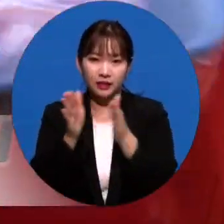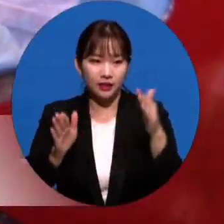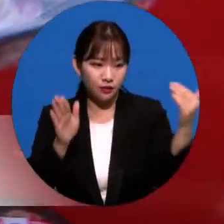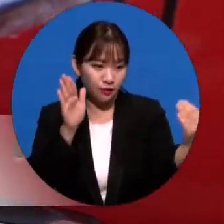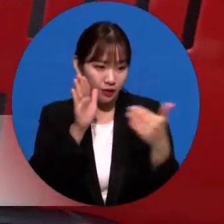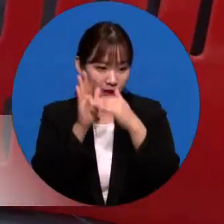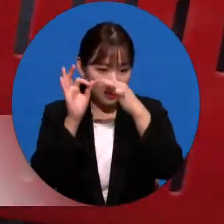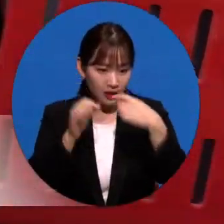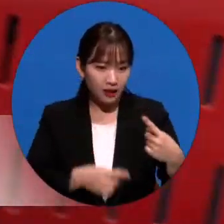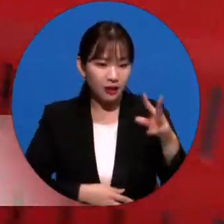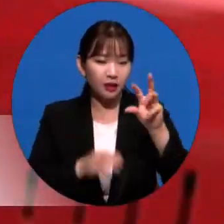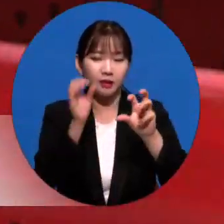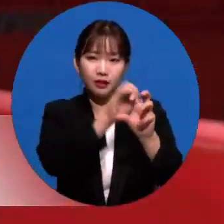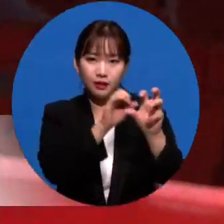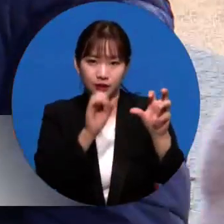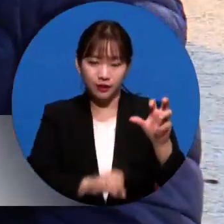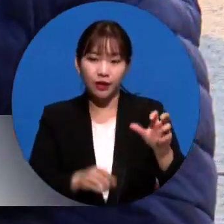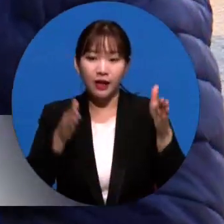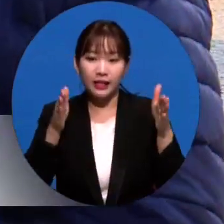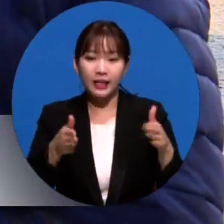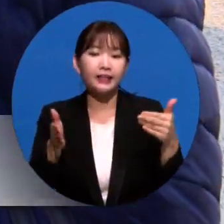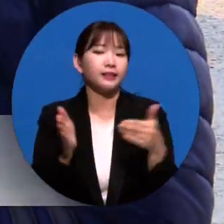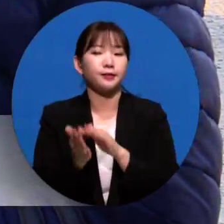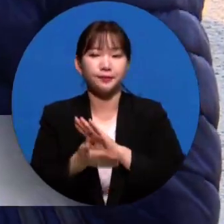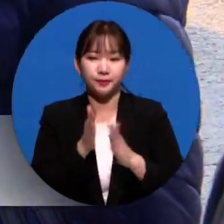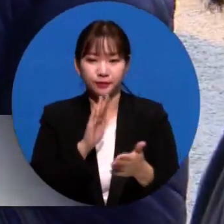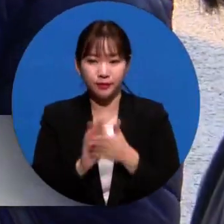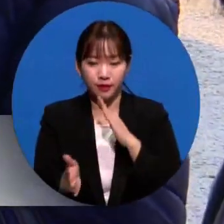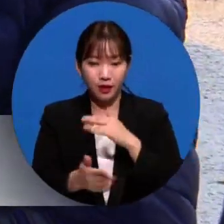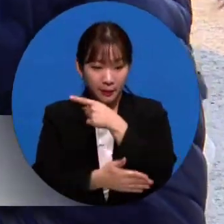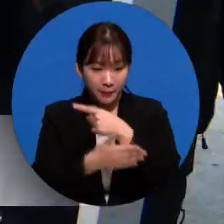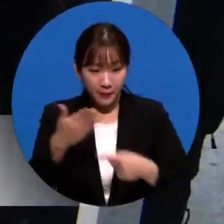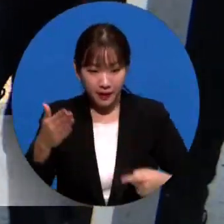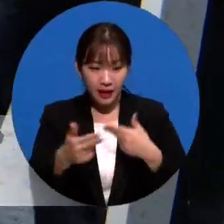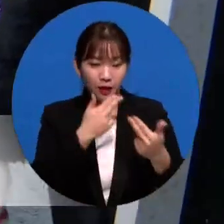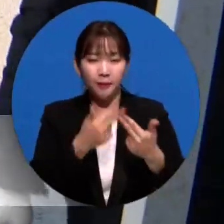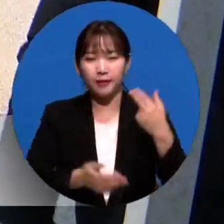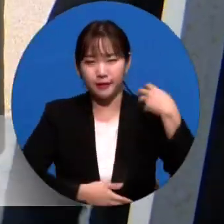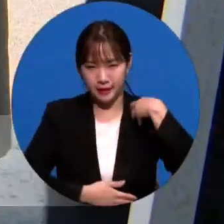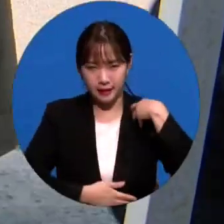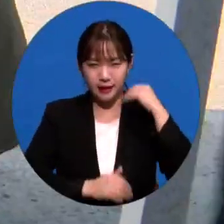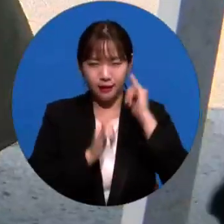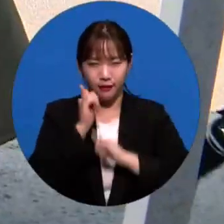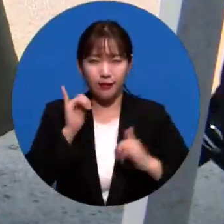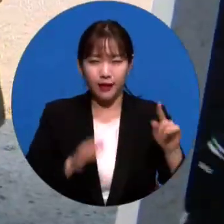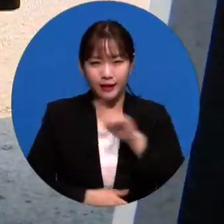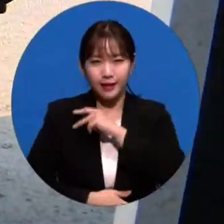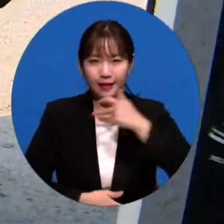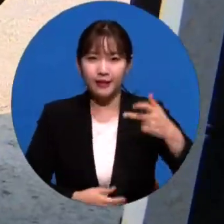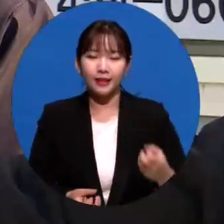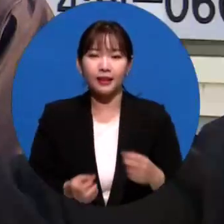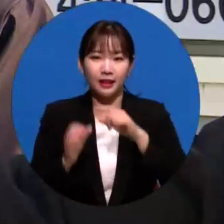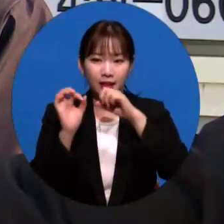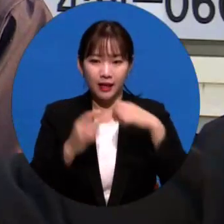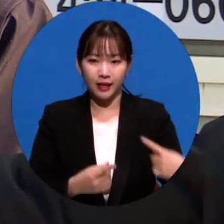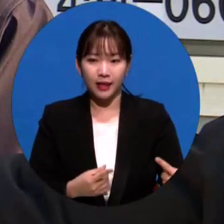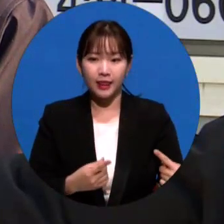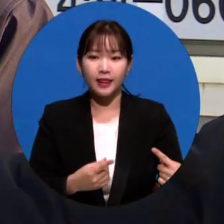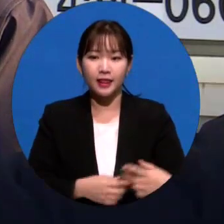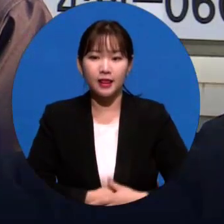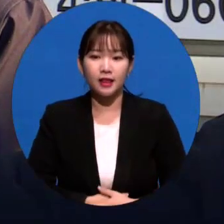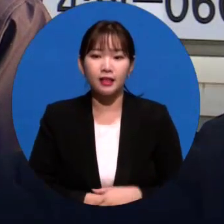할인율이 35%, 기간은 무기한. 손실을 조합이 떠안는 역대급 할인입니다.